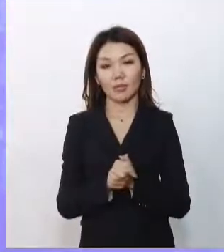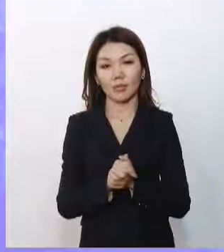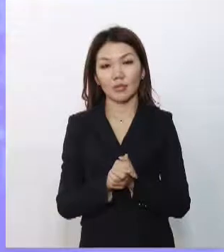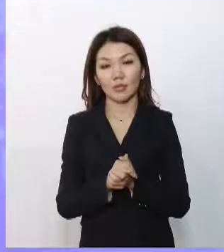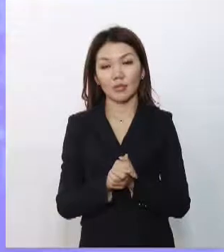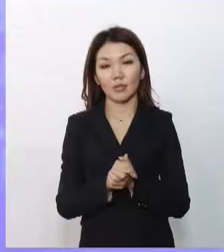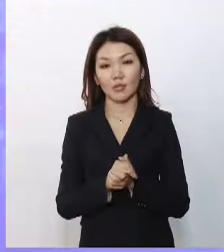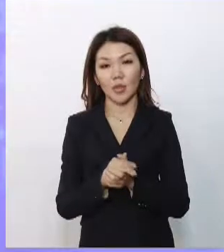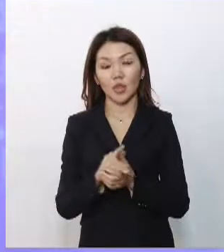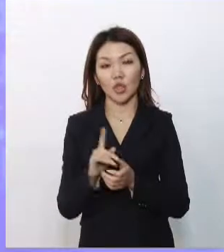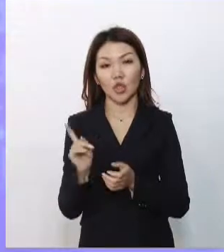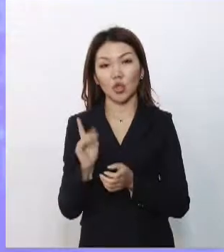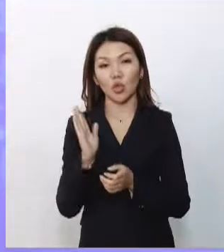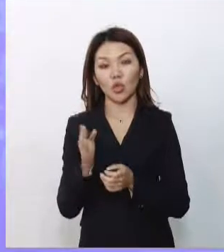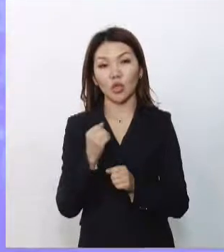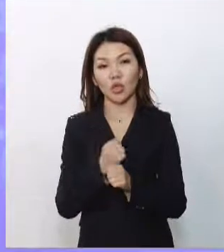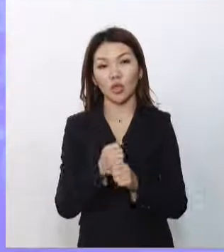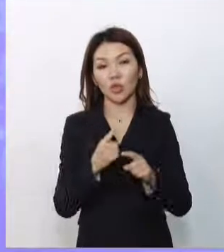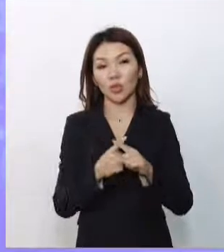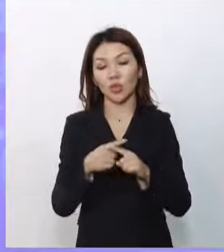Каким действием вы будете решать эту задачу?